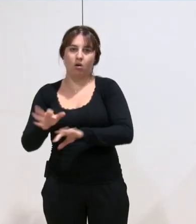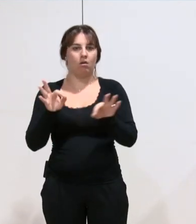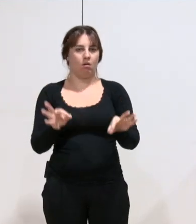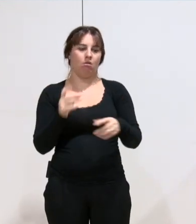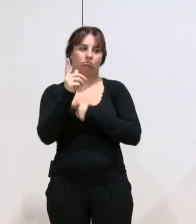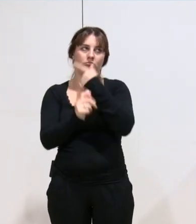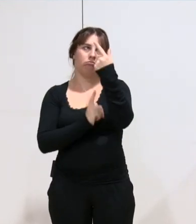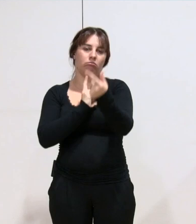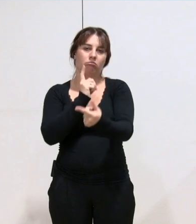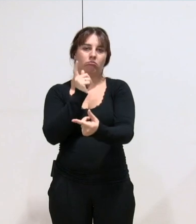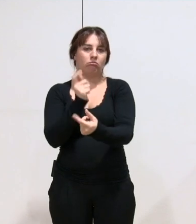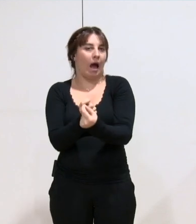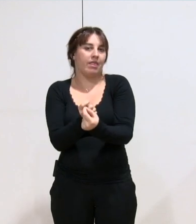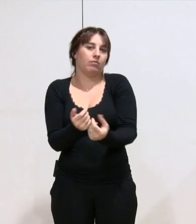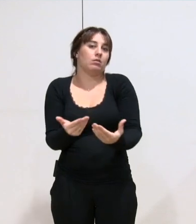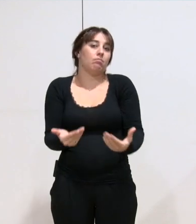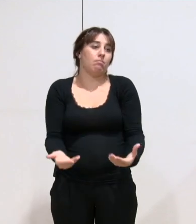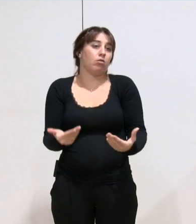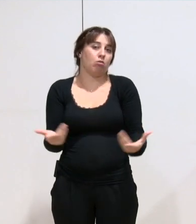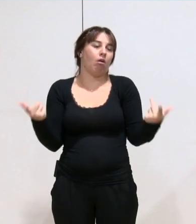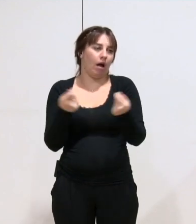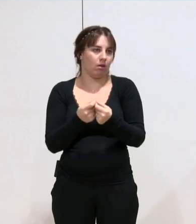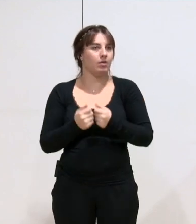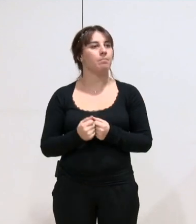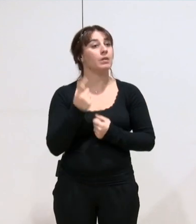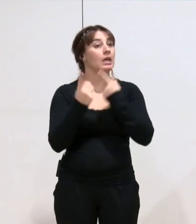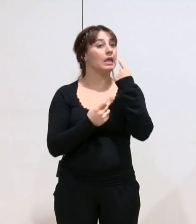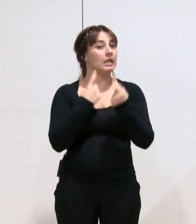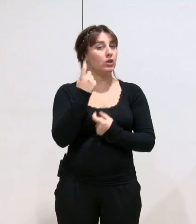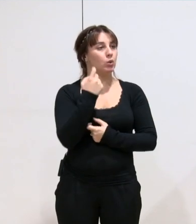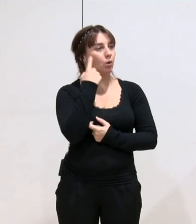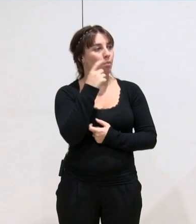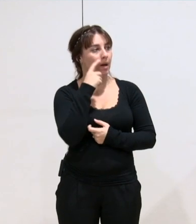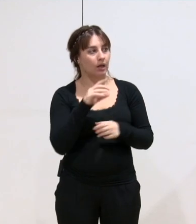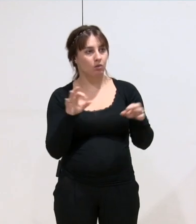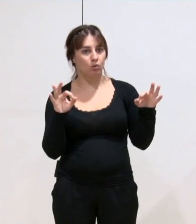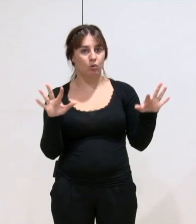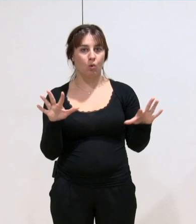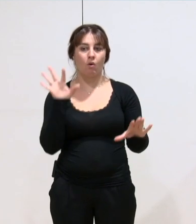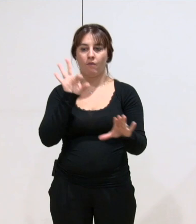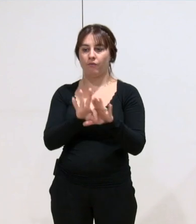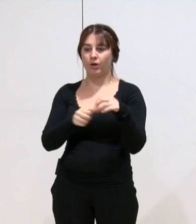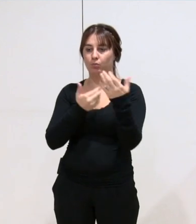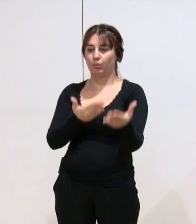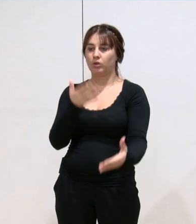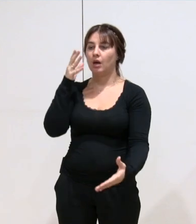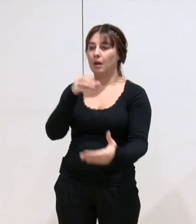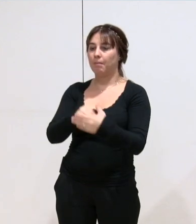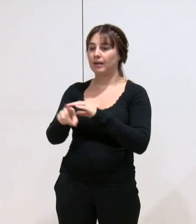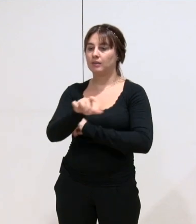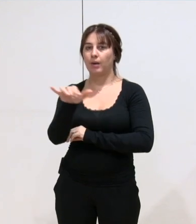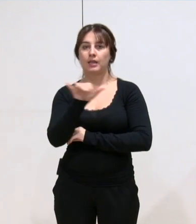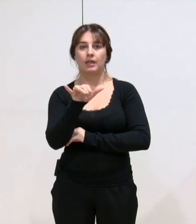adaptée au temps d'aujourd'hui. Y a-t-il des questions ou des remarques ? Non, je le mets aux voix. Qui ne prend pas part au vote ?